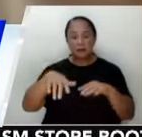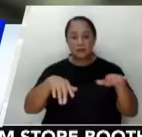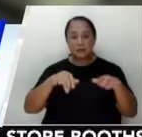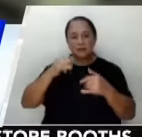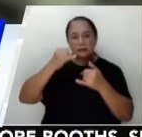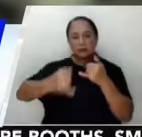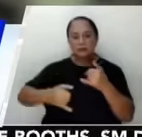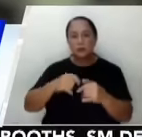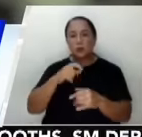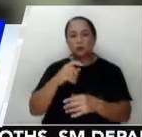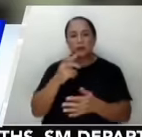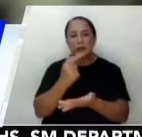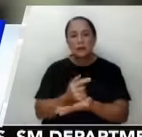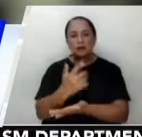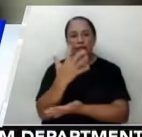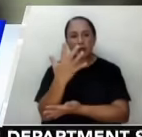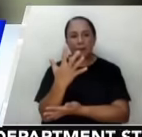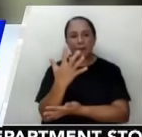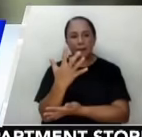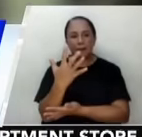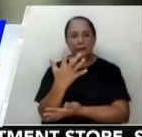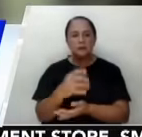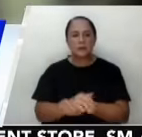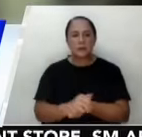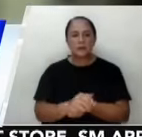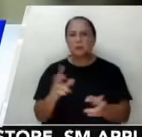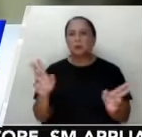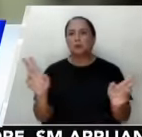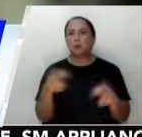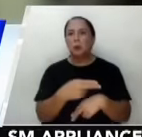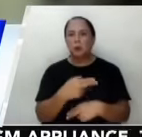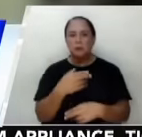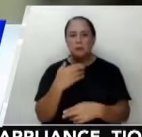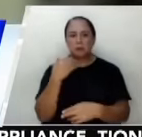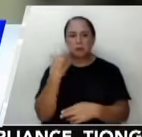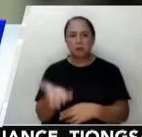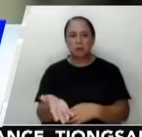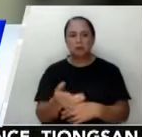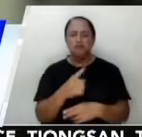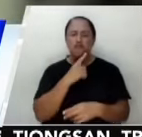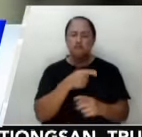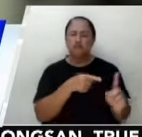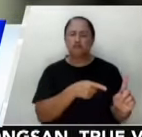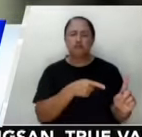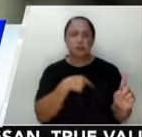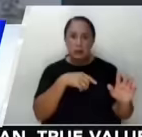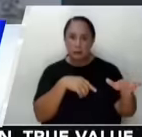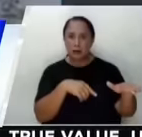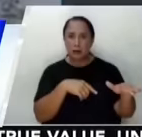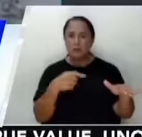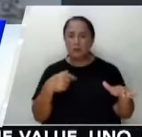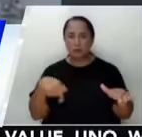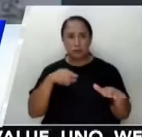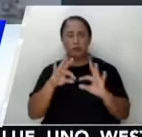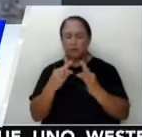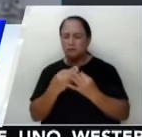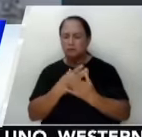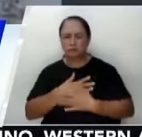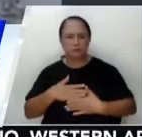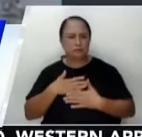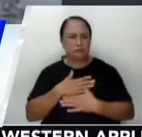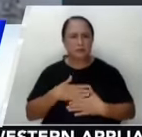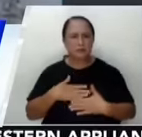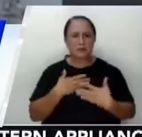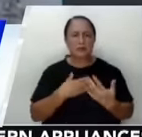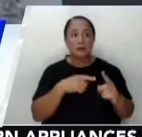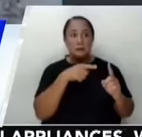student. Sa isang iglap, wala na ang batang nagdala ng labis na kasiyahan sa kanilang pamilya. Si April Joy po,